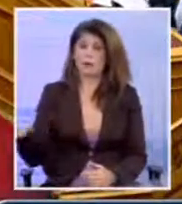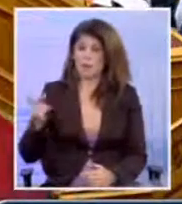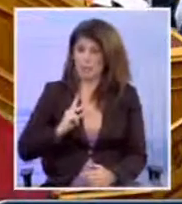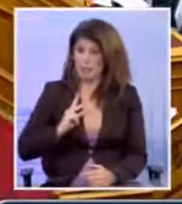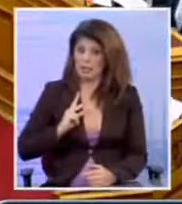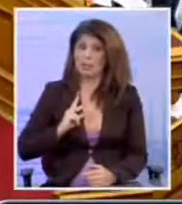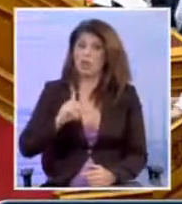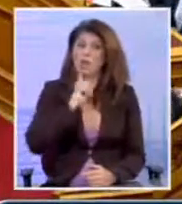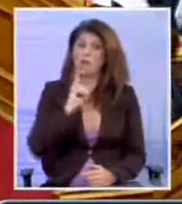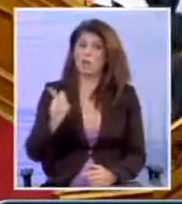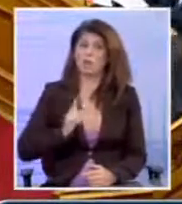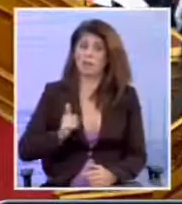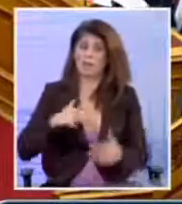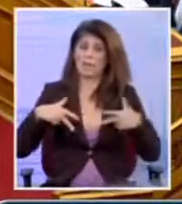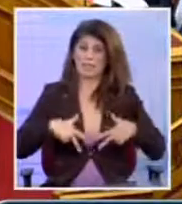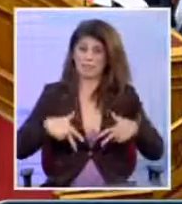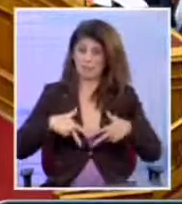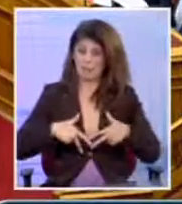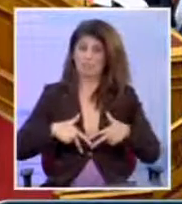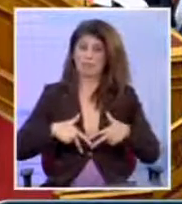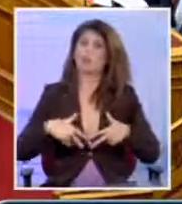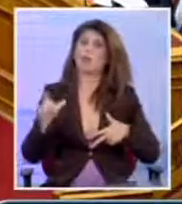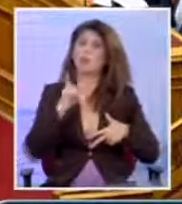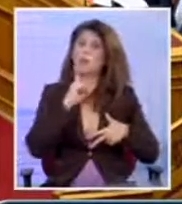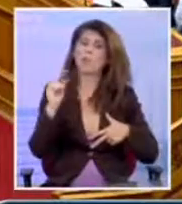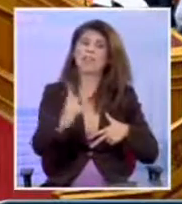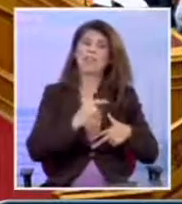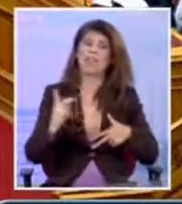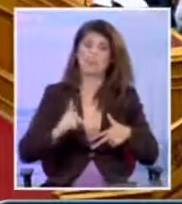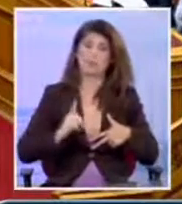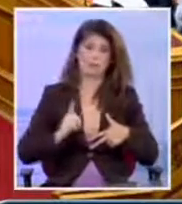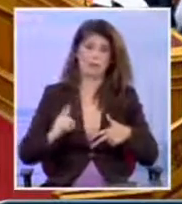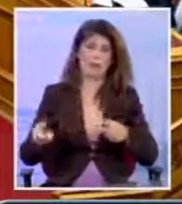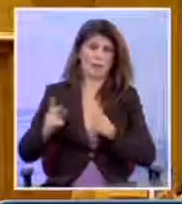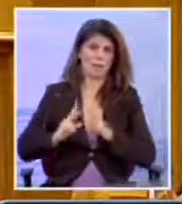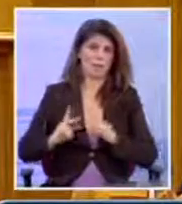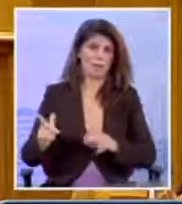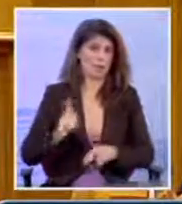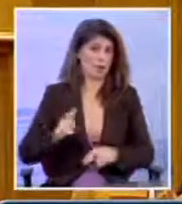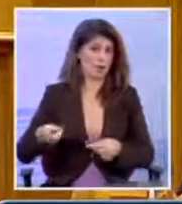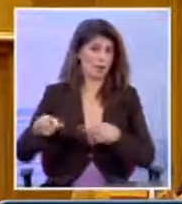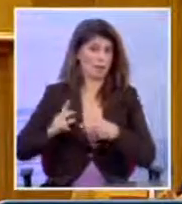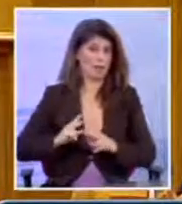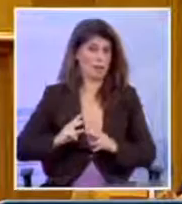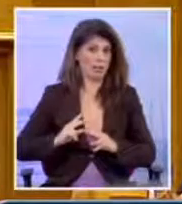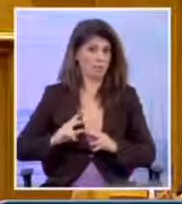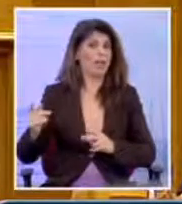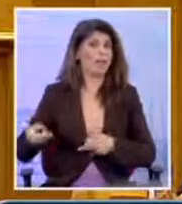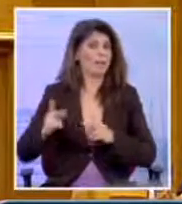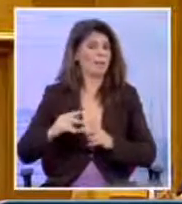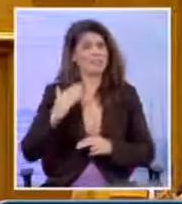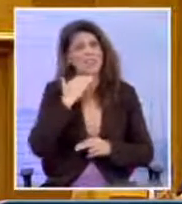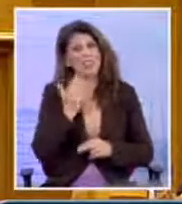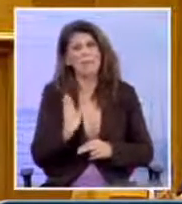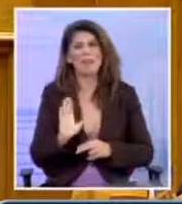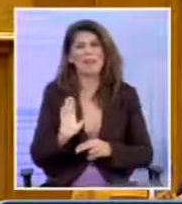όπως αναμένει και η κυβέρνηση, όπως αναμένει και η κοινωνία ολόκληρη. Αναμένω απαντήσεις και οι απαντήσεις δεν μπορεί να